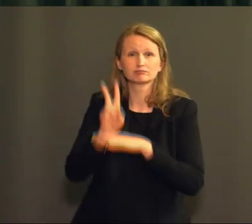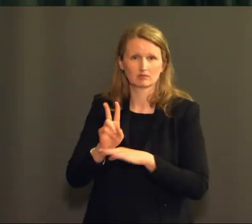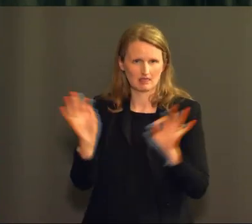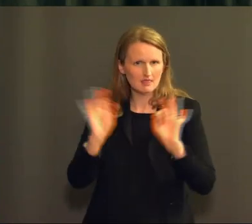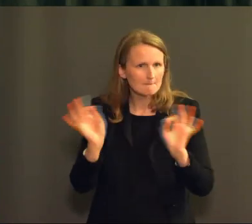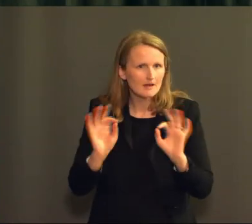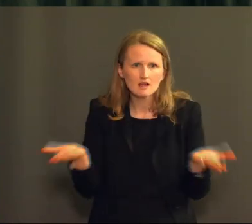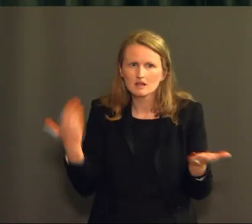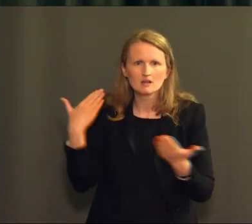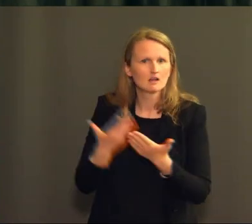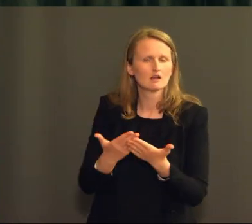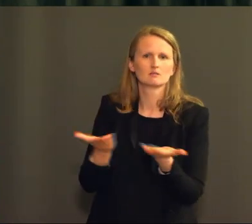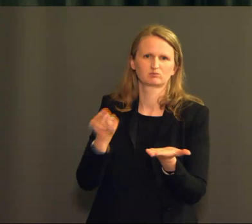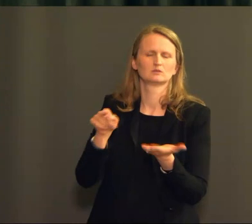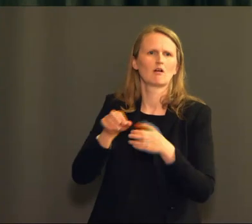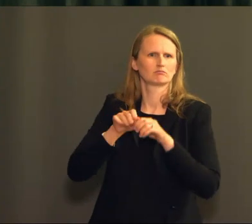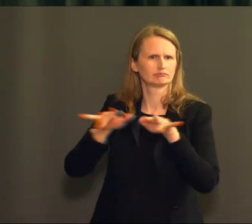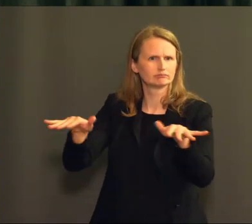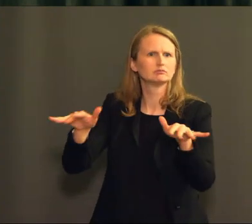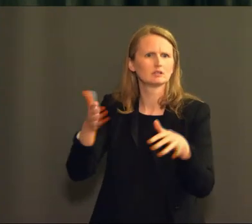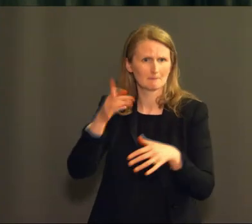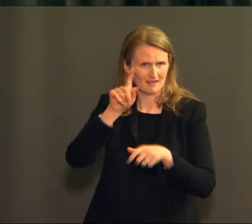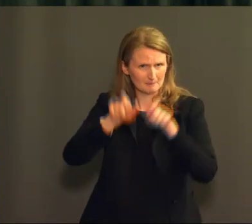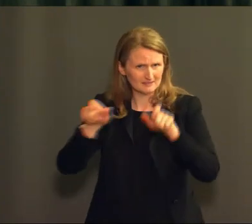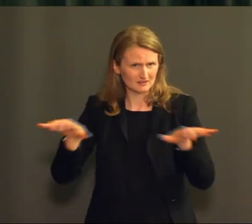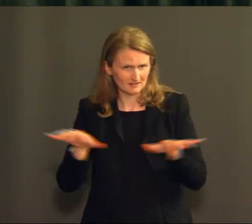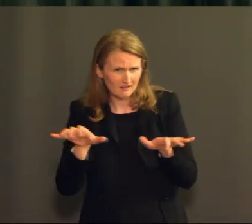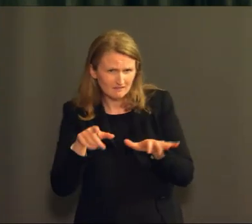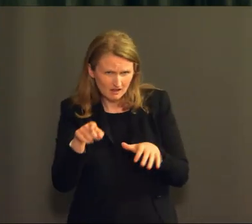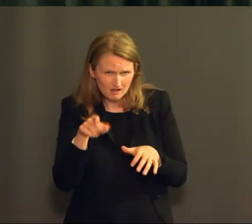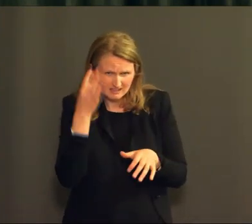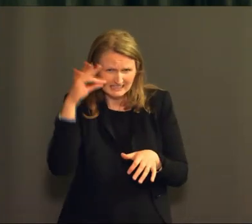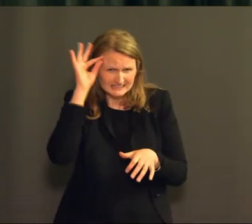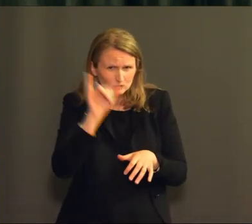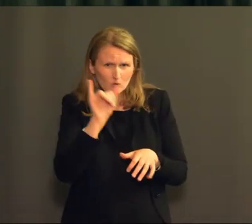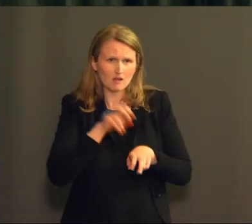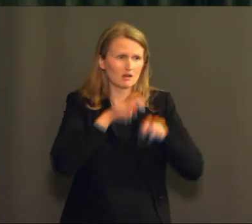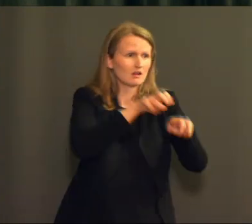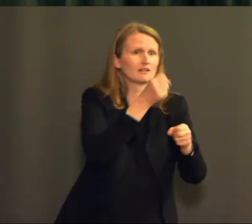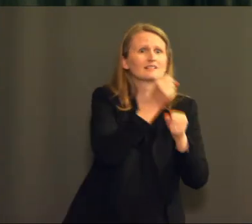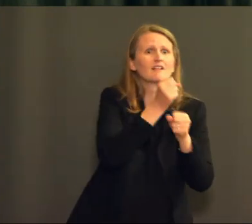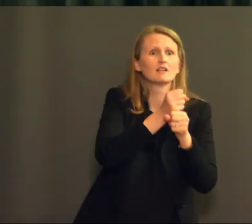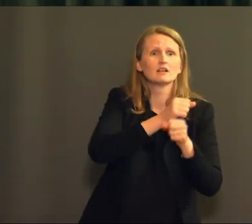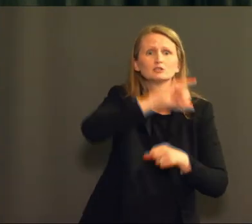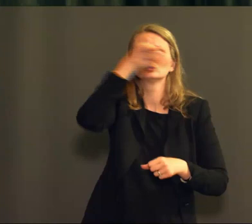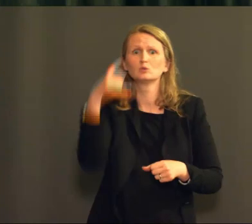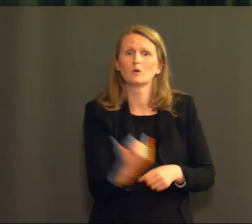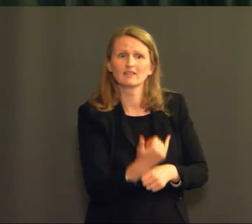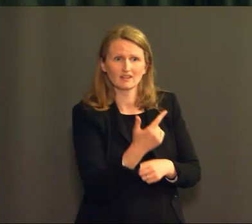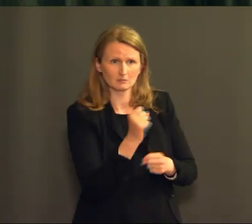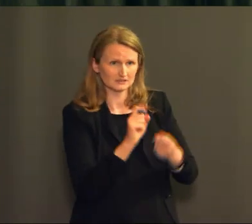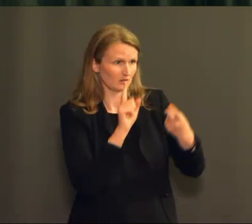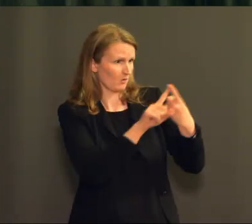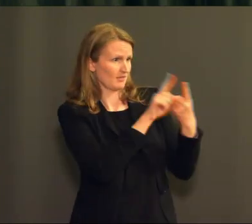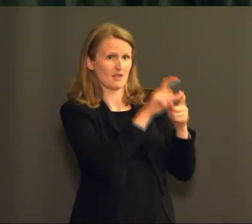le risque accru pour les travailleurs et travailleuses de se retrouver avec des personnes potentiellement infectées tout au long d'une journée